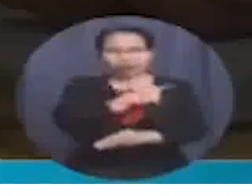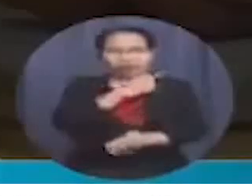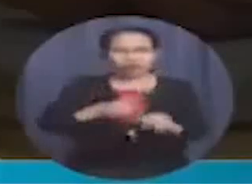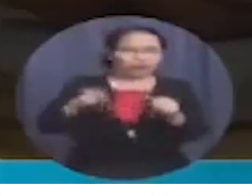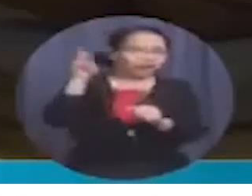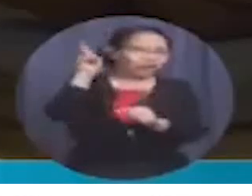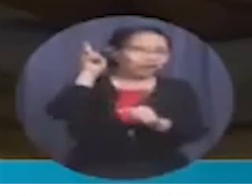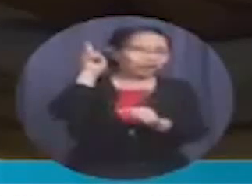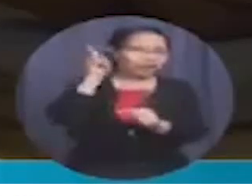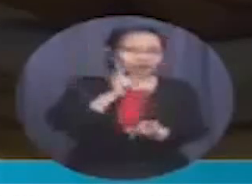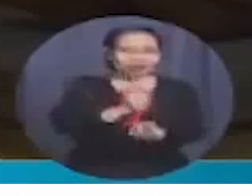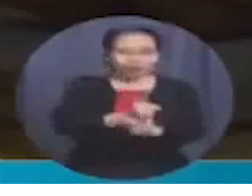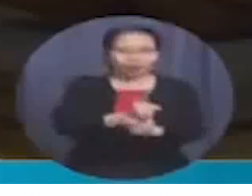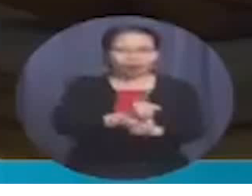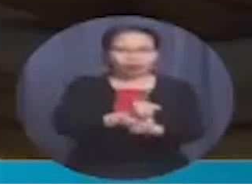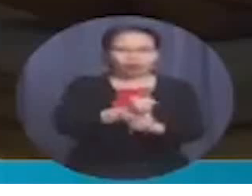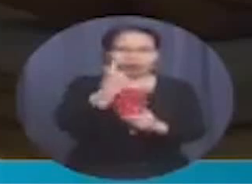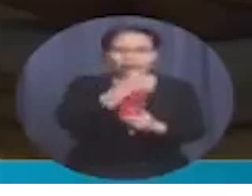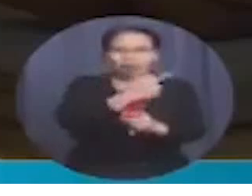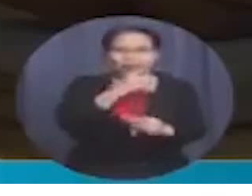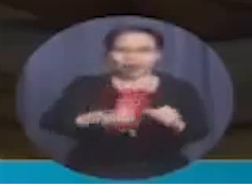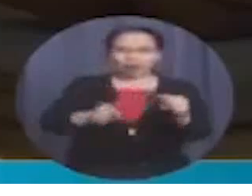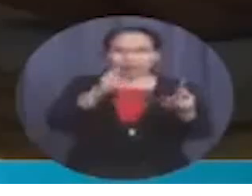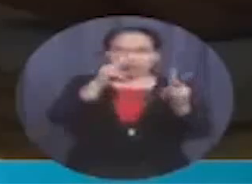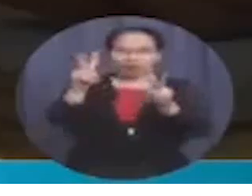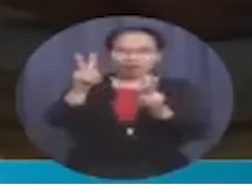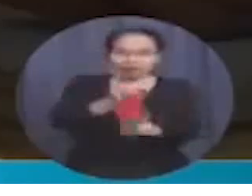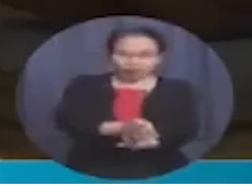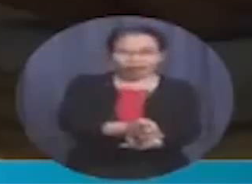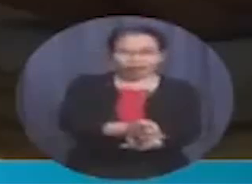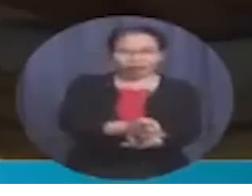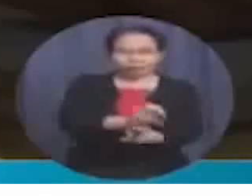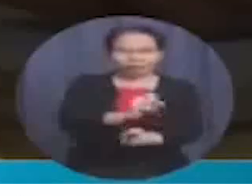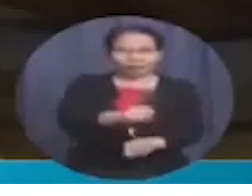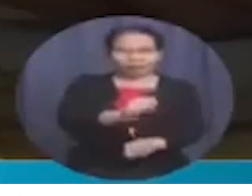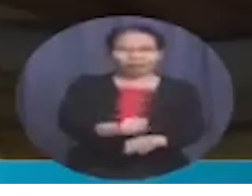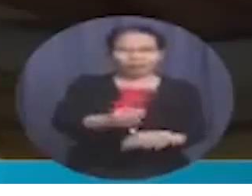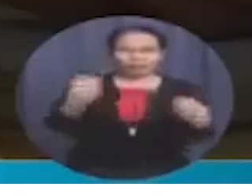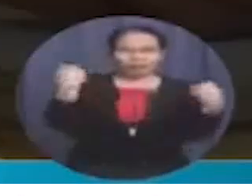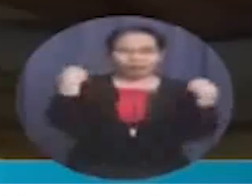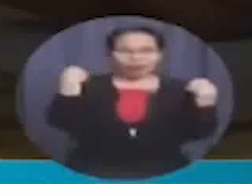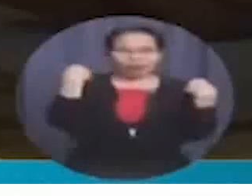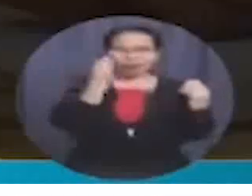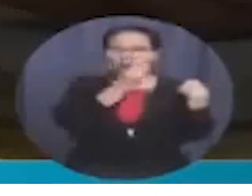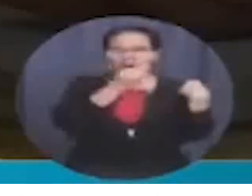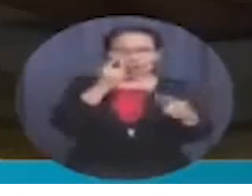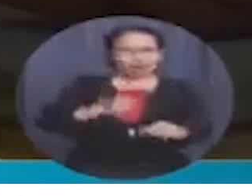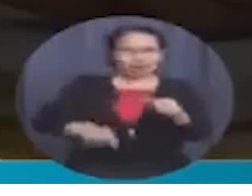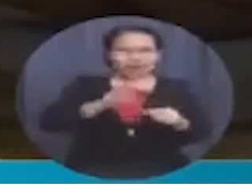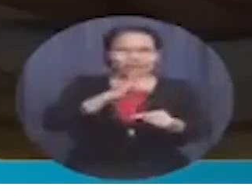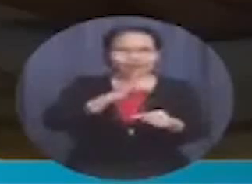ka makakarinig ng totoo. May mata ka, di ka makakakita ng tama. No? Meron kang bibig, hindi